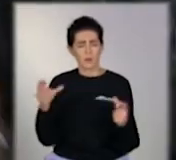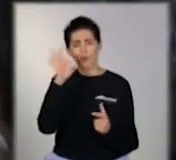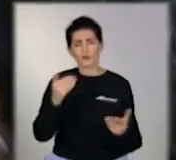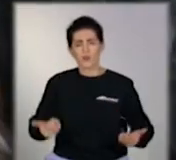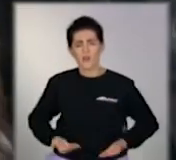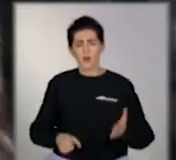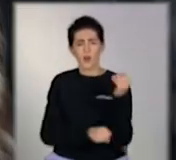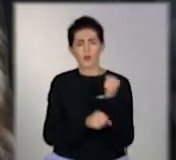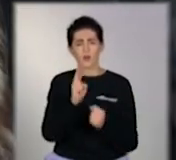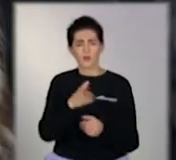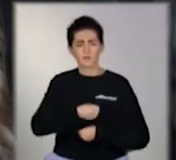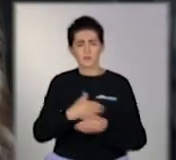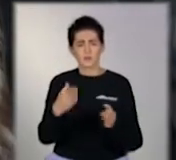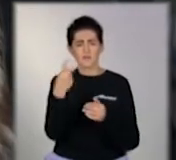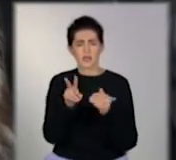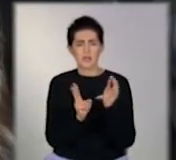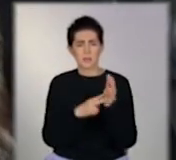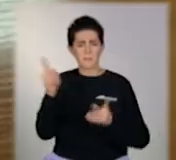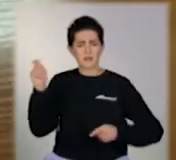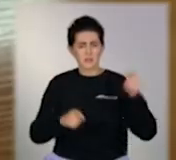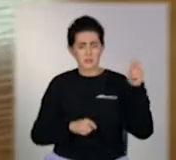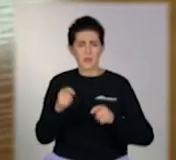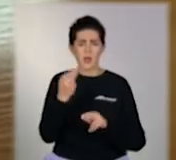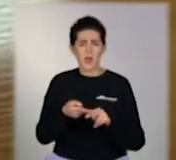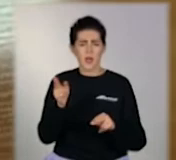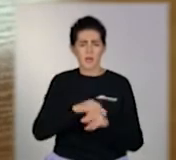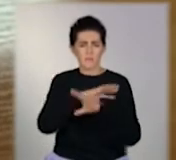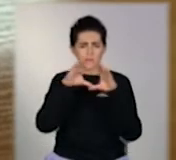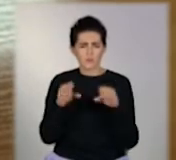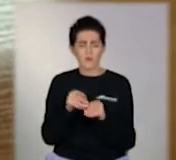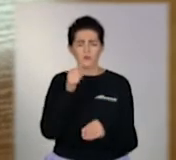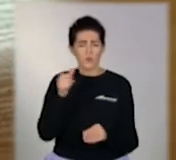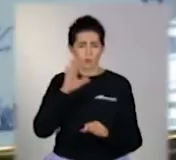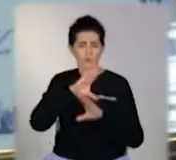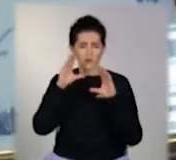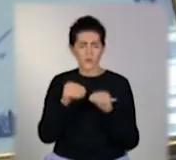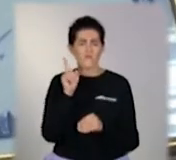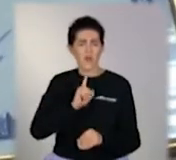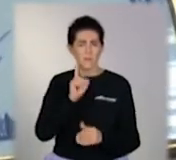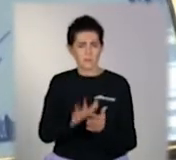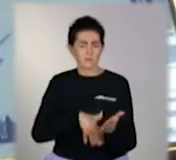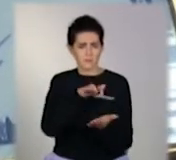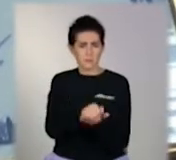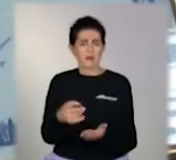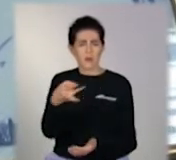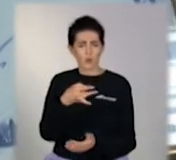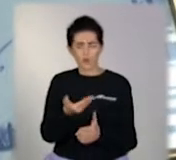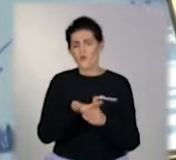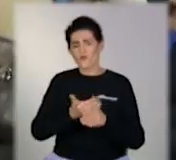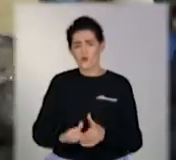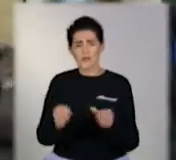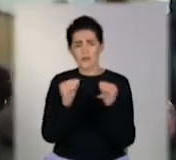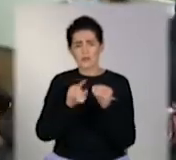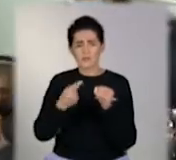квартирі вручили 27 переселенцям. На це торік Міністерство у справах тимчасово окупованих територій виділило